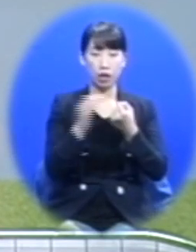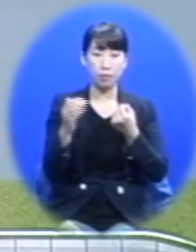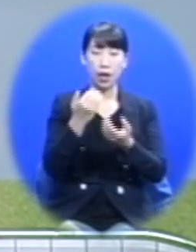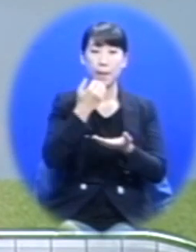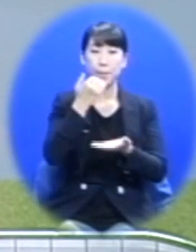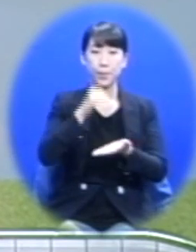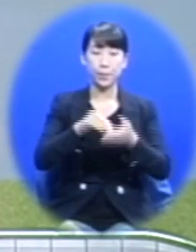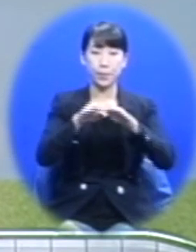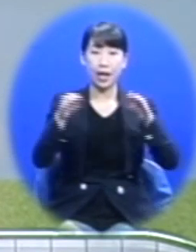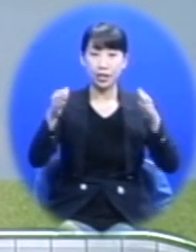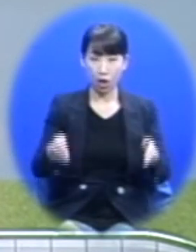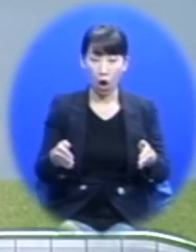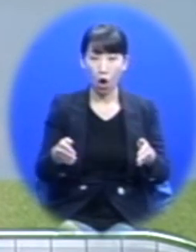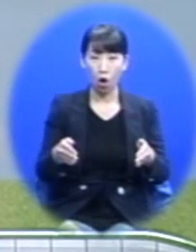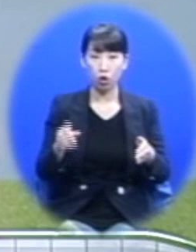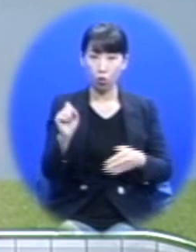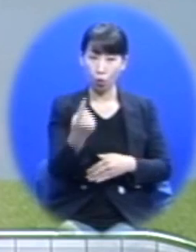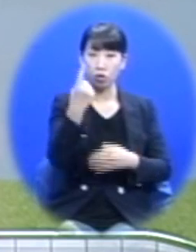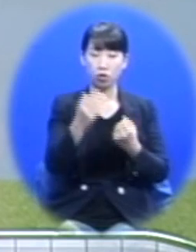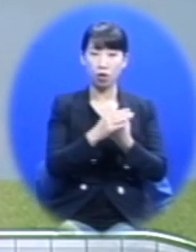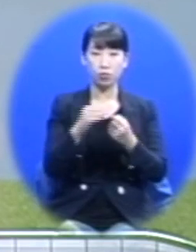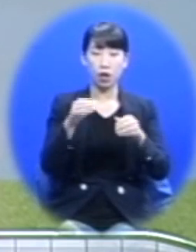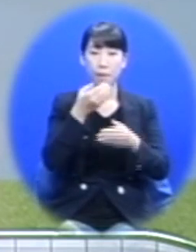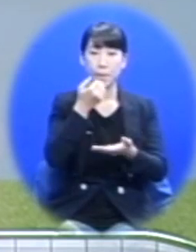마셨음에 그 반석은 곧 그리스도시라.